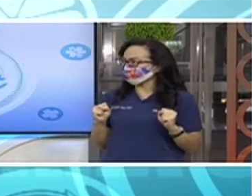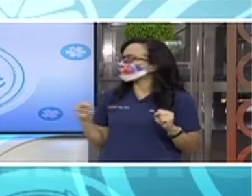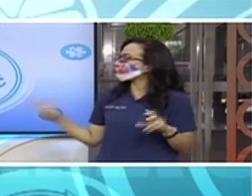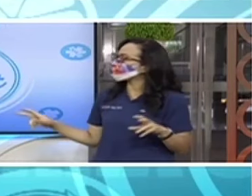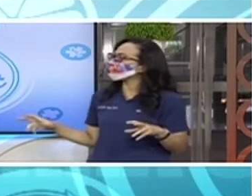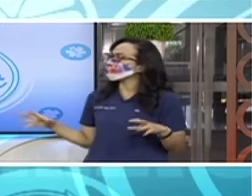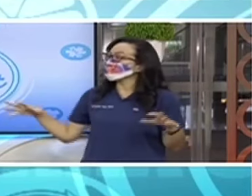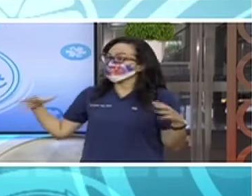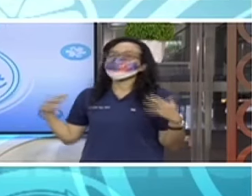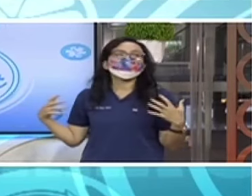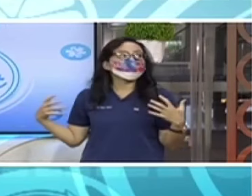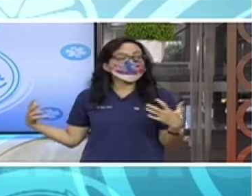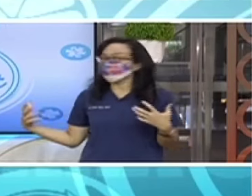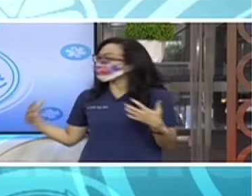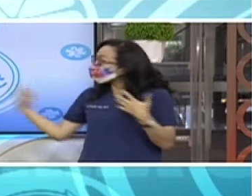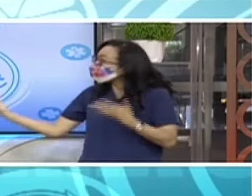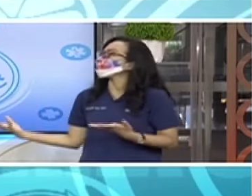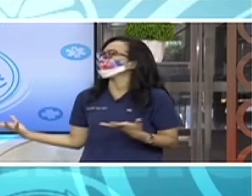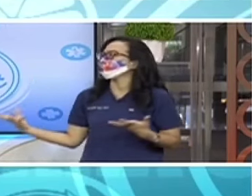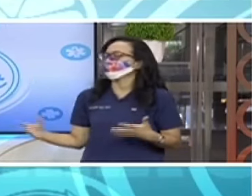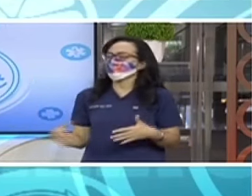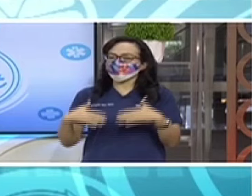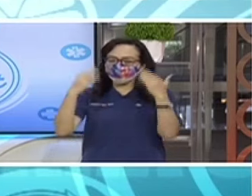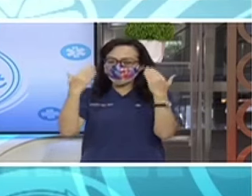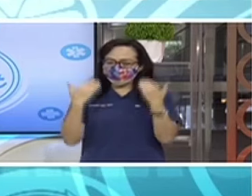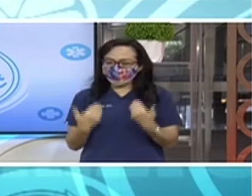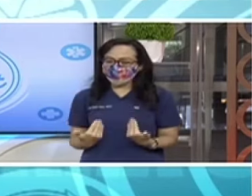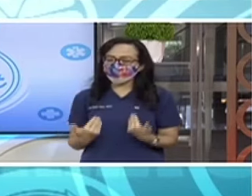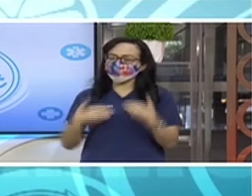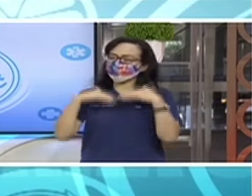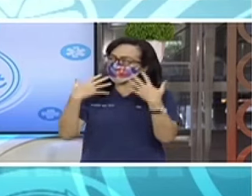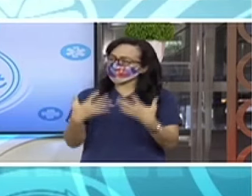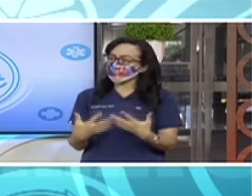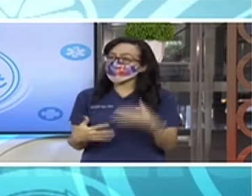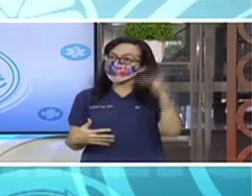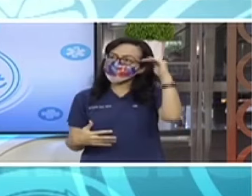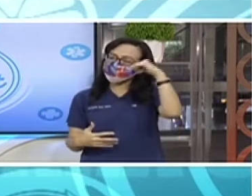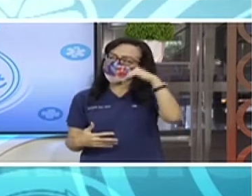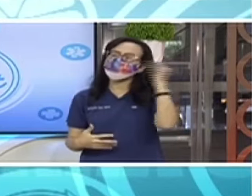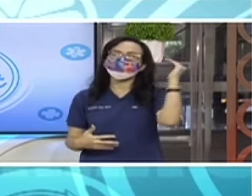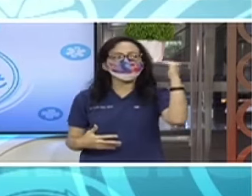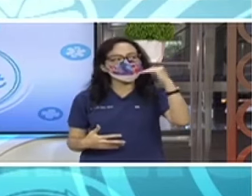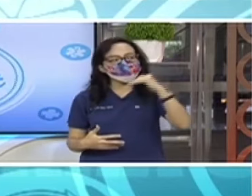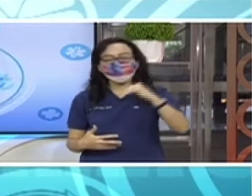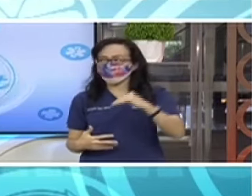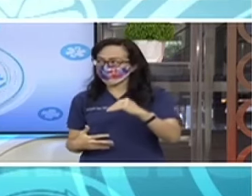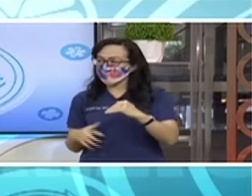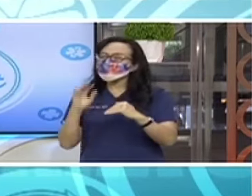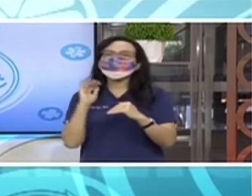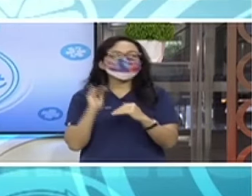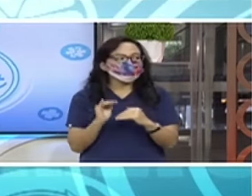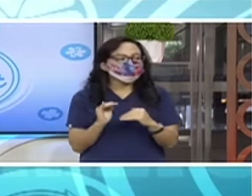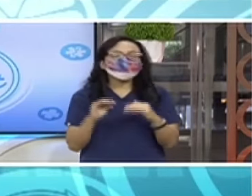Nah di sini kan sebenarnya ya sadar itu sadar penuh gitu kalau kita sadar penuh melatih pernafasan hormon kortisol atau hormon stres kita